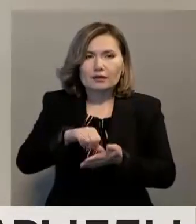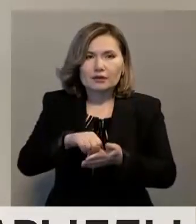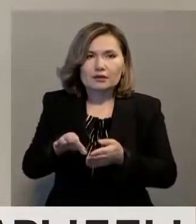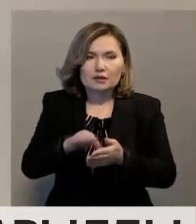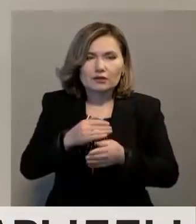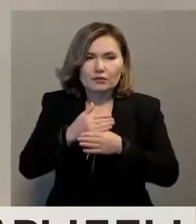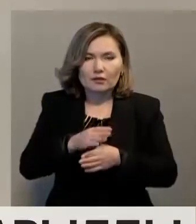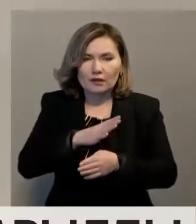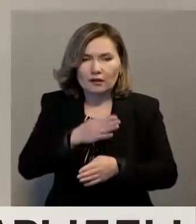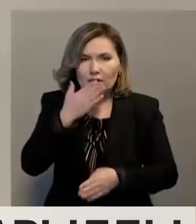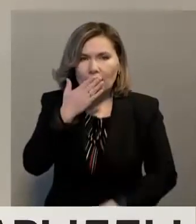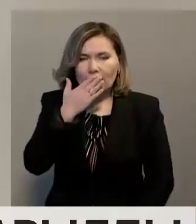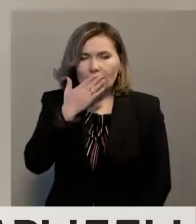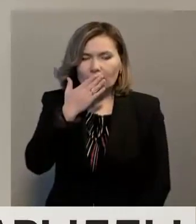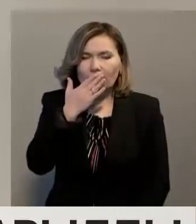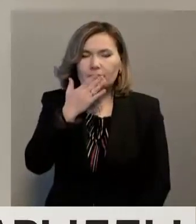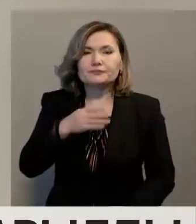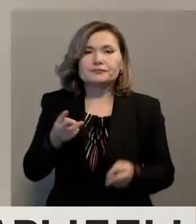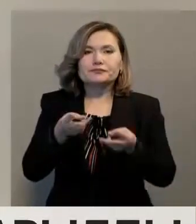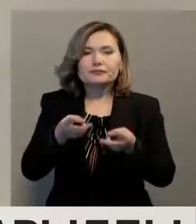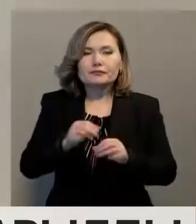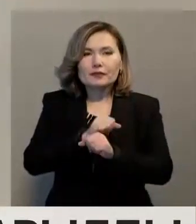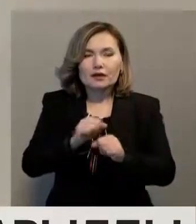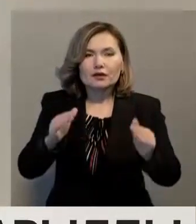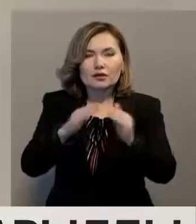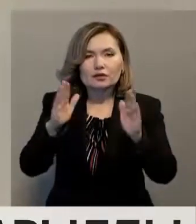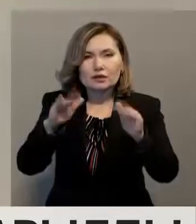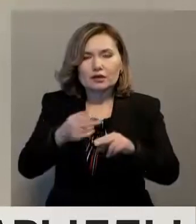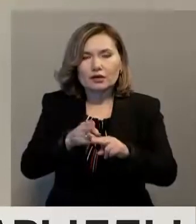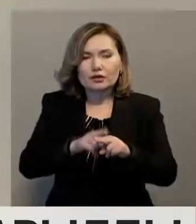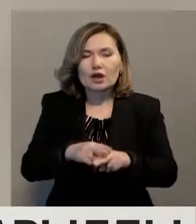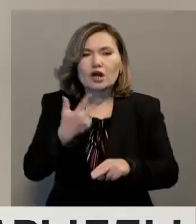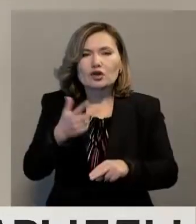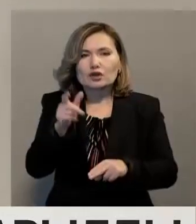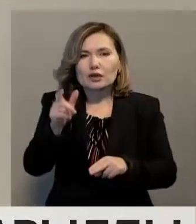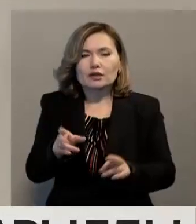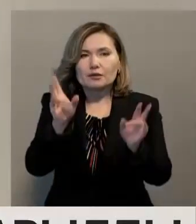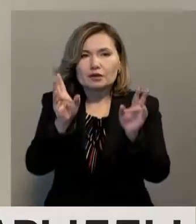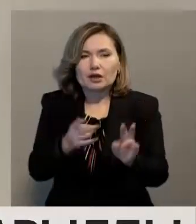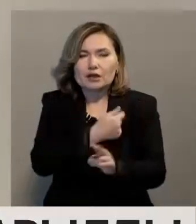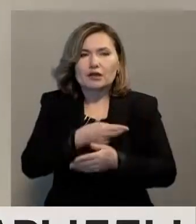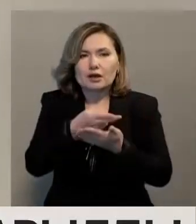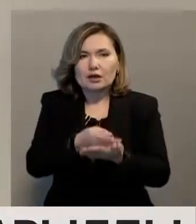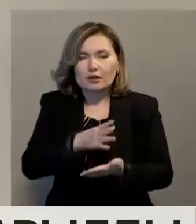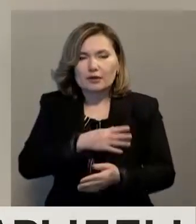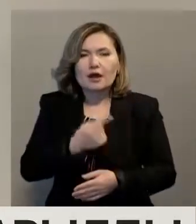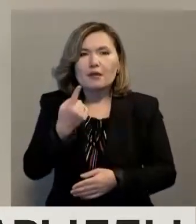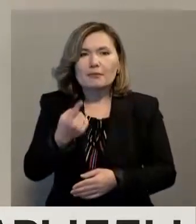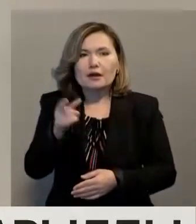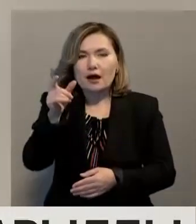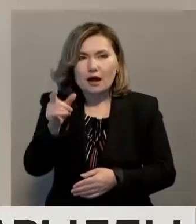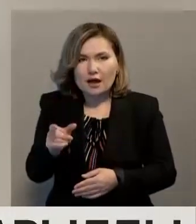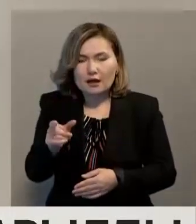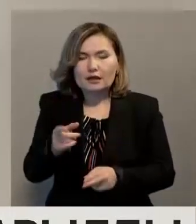жетті. Қазандықтың жарылуы және құлауы нәтижесінде мектептің 3 жұмысшысы ауруханаға жеткізілді. Оның біреуі құтқарушылар